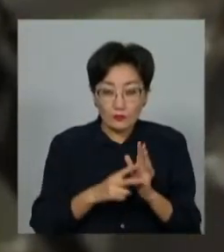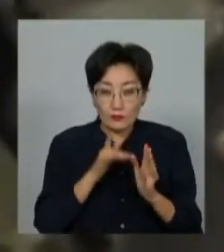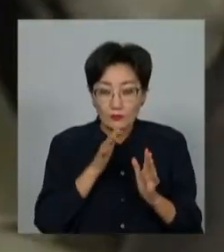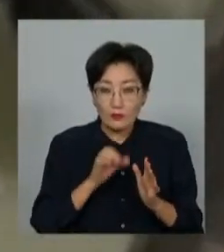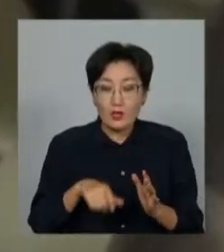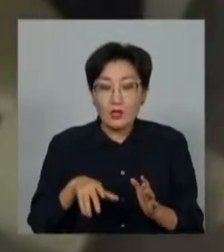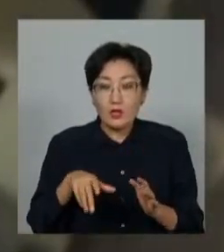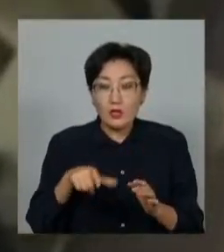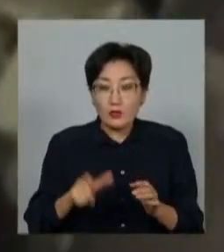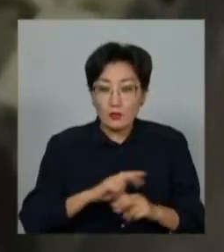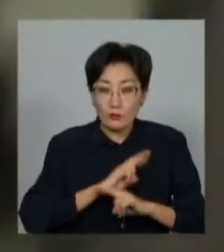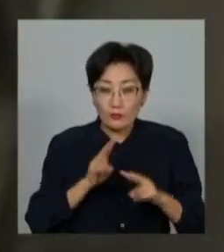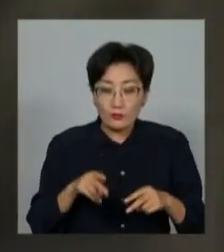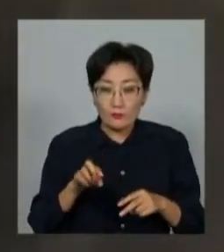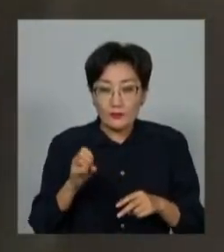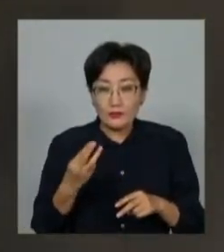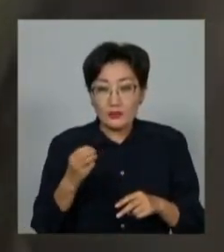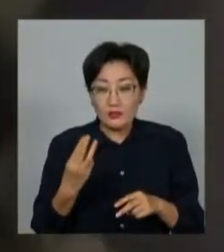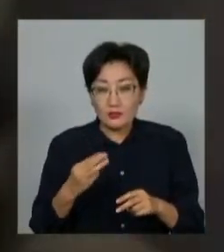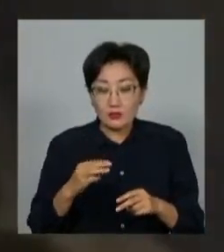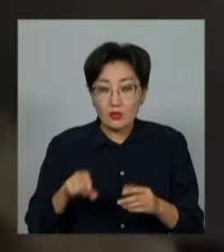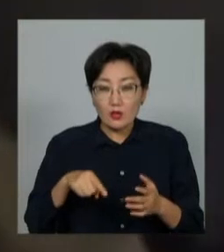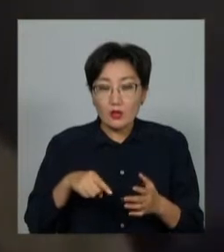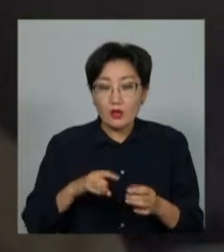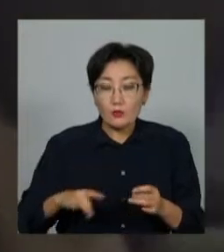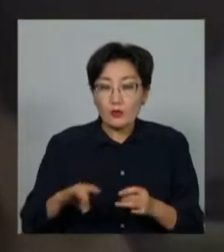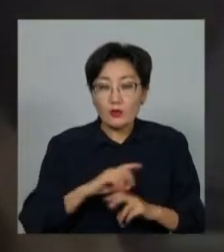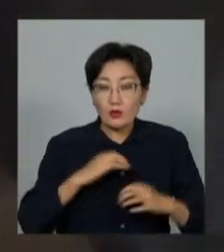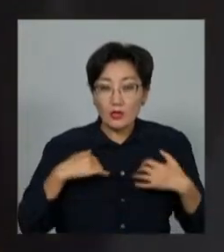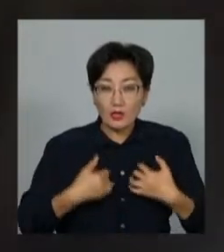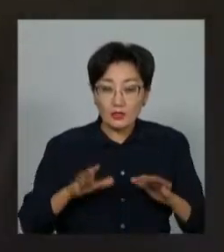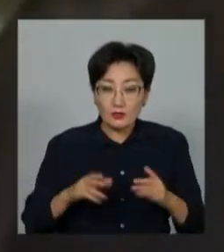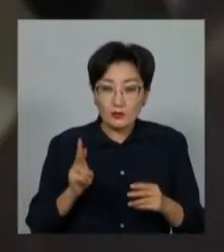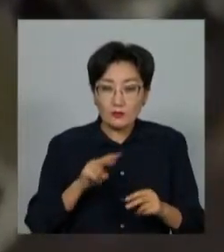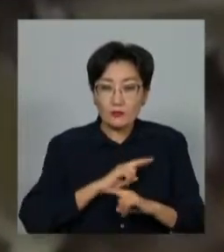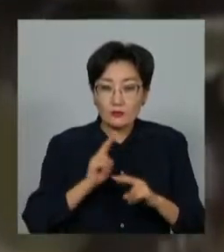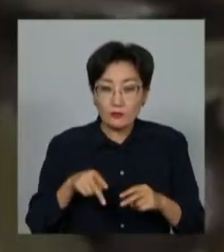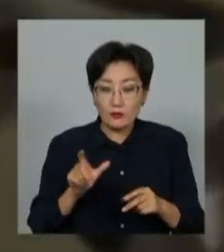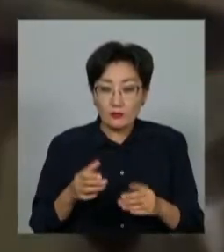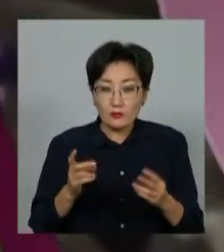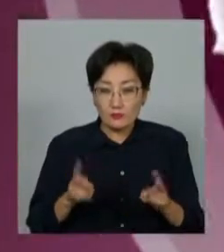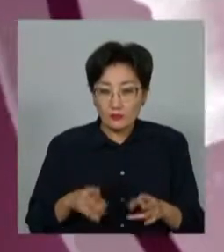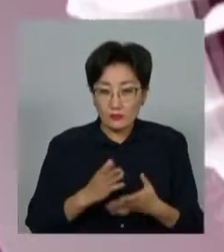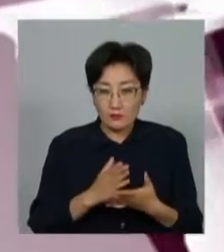жолаушы қаза тапты. Бесағашта болған қайғылы жағдайдан қанша адам зардап шекті? Қаза болғандар бар ма?